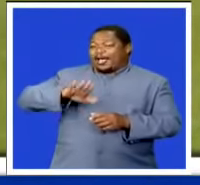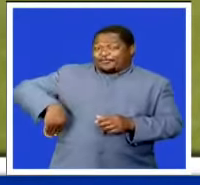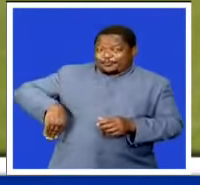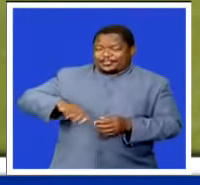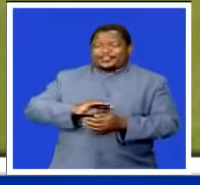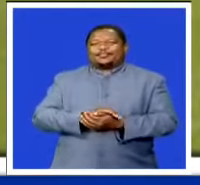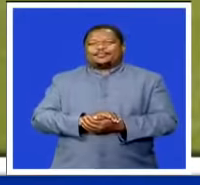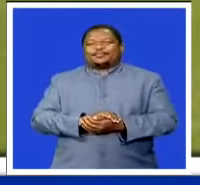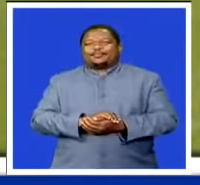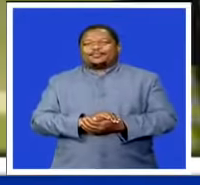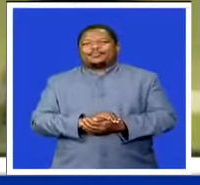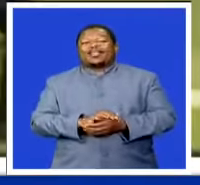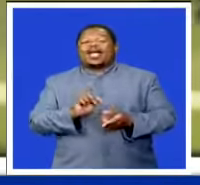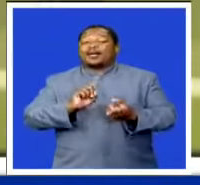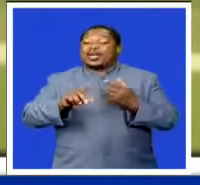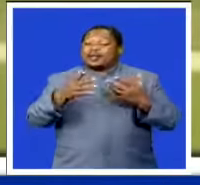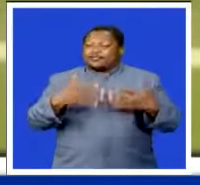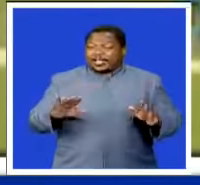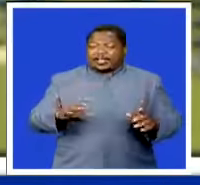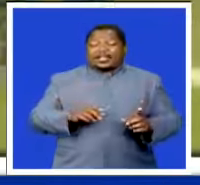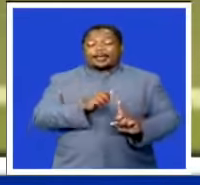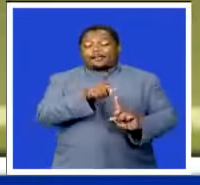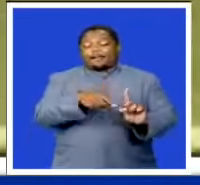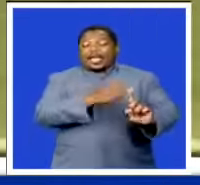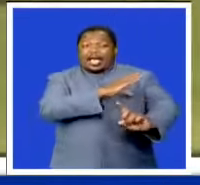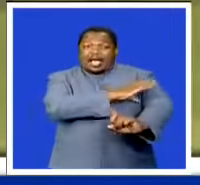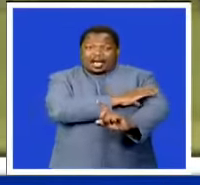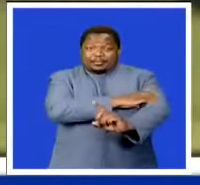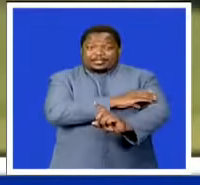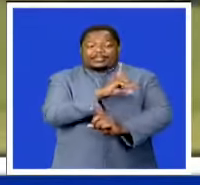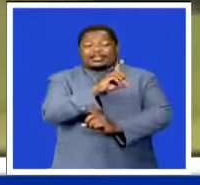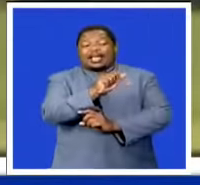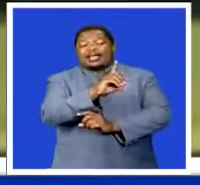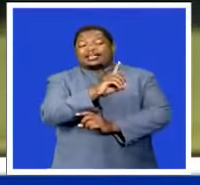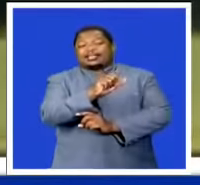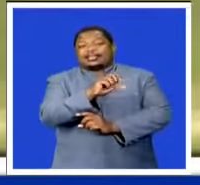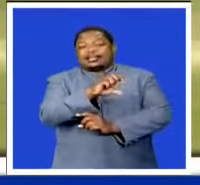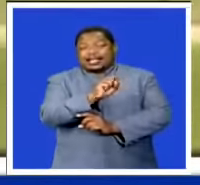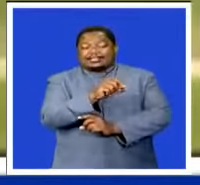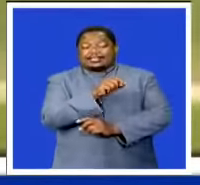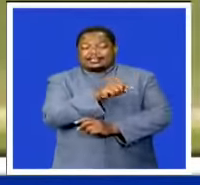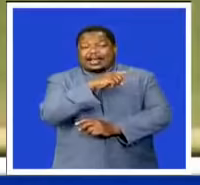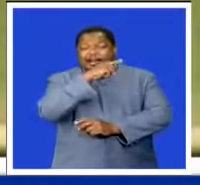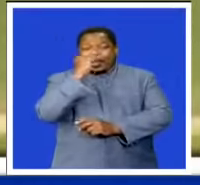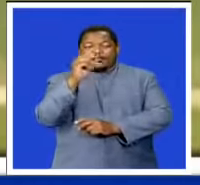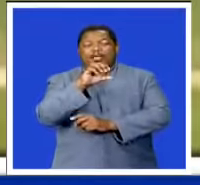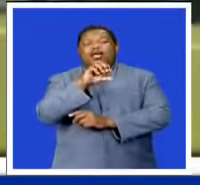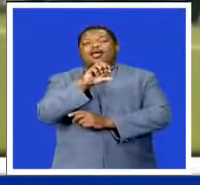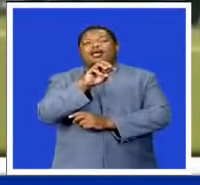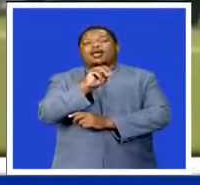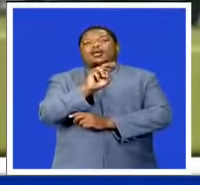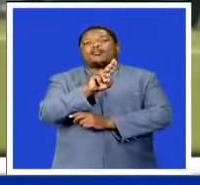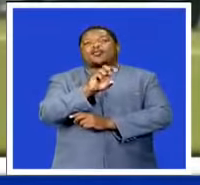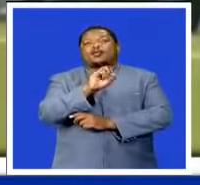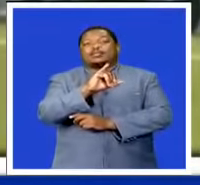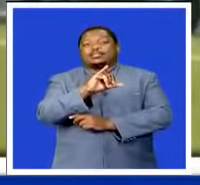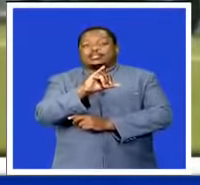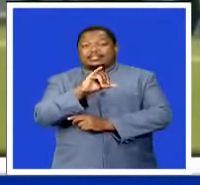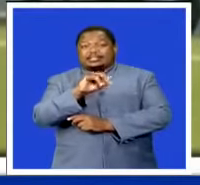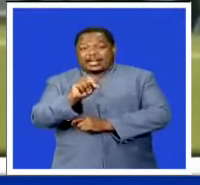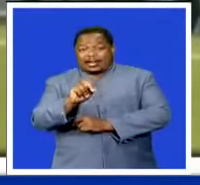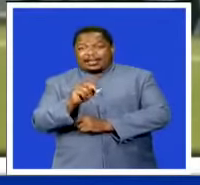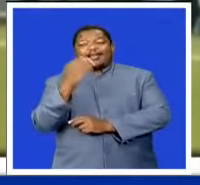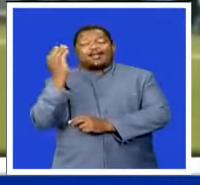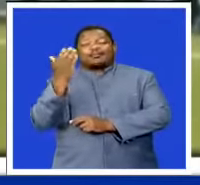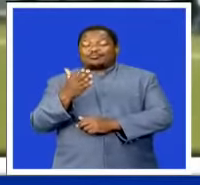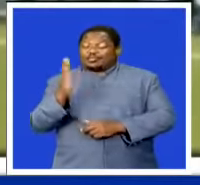Mosin Bareya uthi imidlalo yabo yonke ibalikhuni njengalokhu wonke umuntu ufuna kubashaya. No, the praises